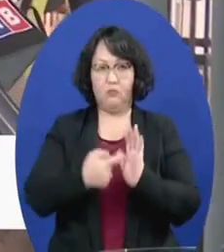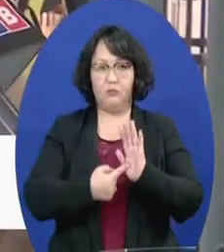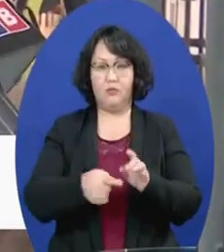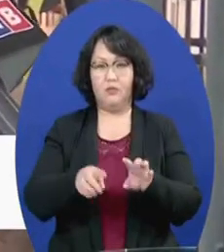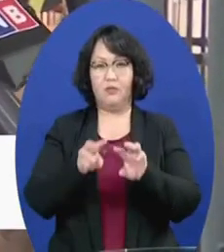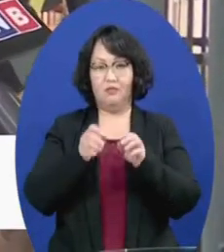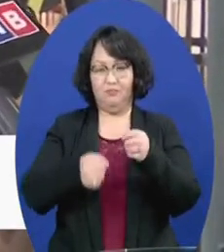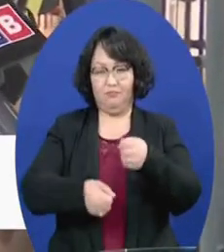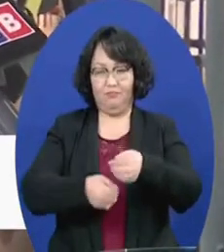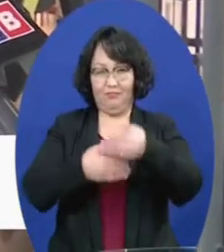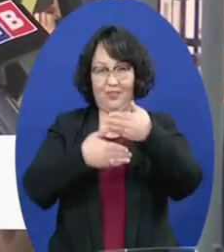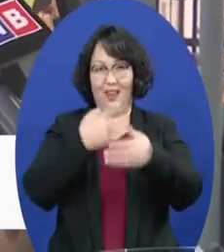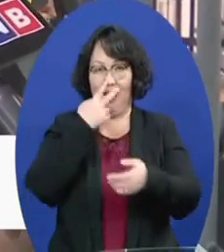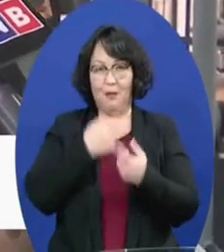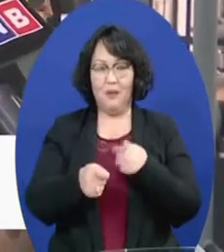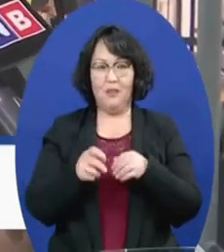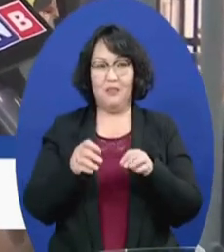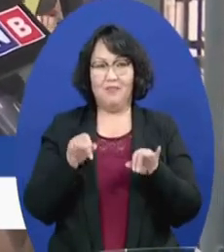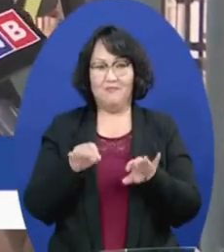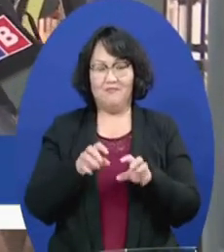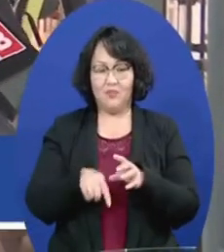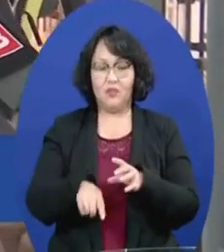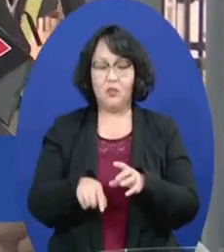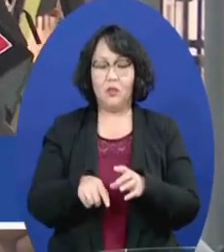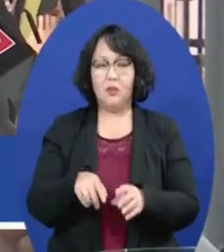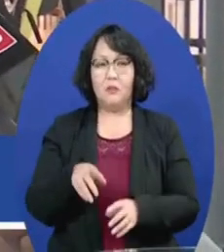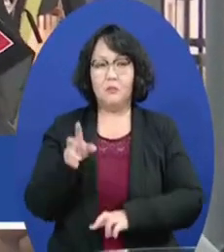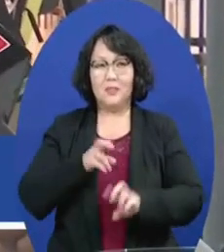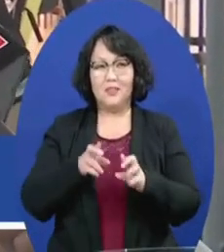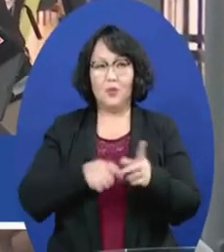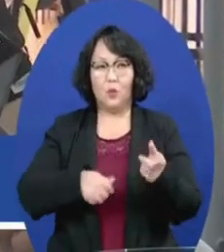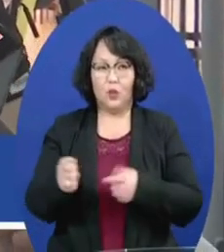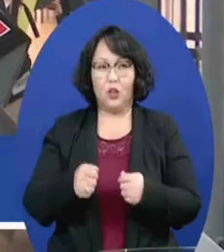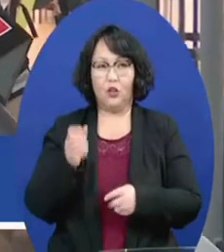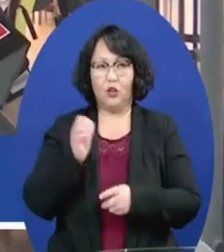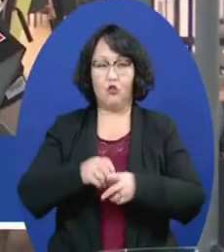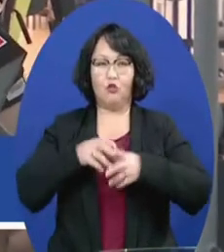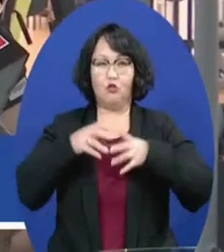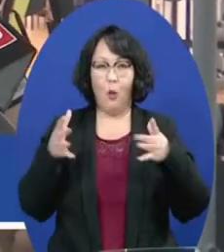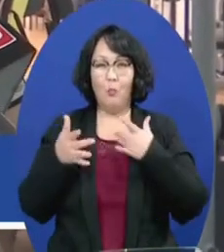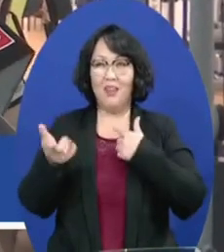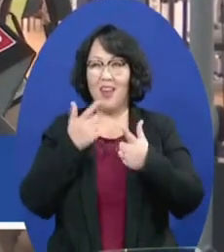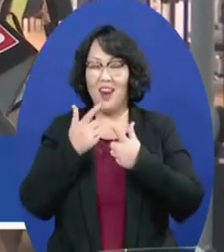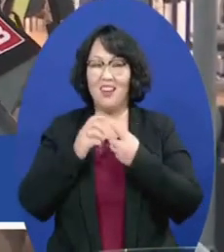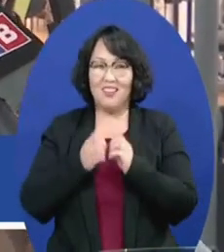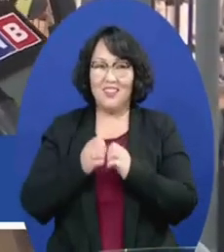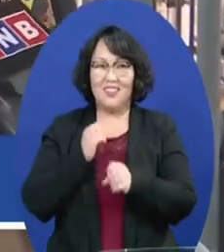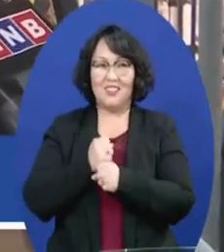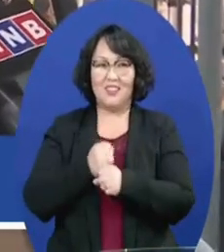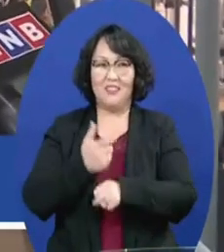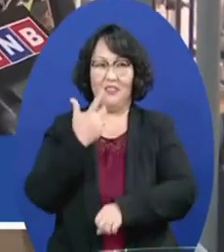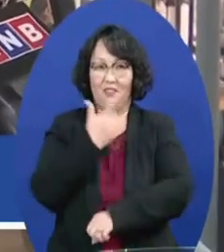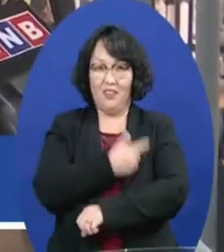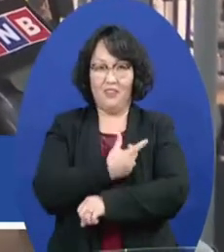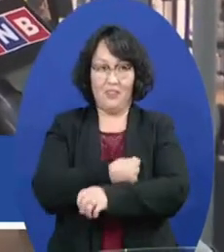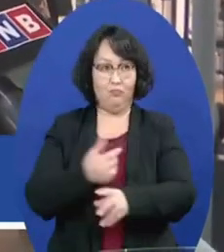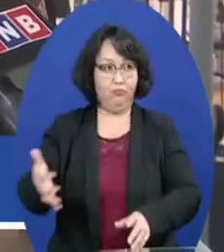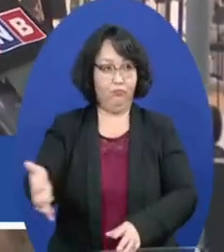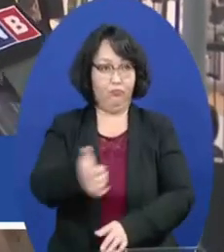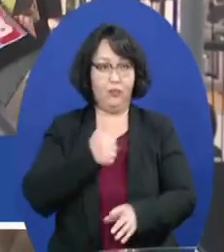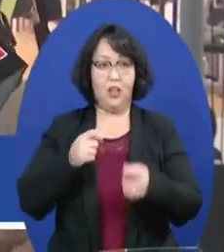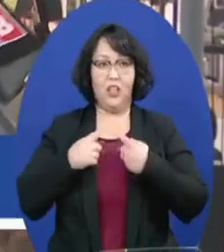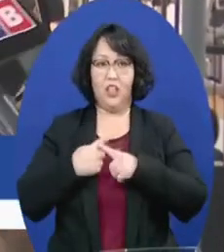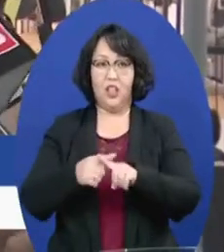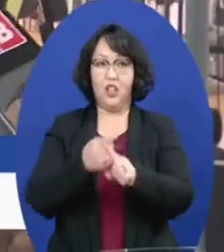Дипломат чугмаар болон бусад одоо бизнесийн бодлогоор орж иж байгаа томоохон хилцлүүд хийж байгаа хүмүүст бол бид нар хэрвээ вакцины жуулсан бол хилээр